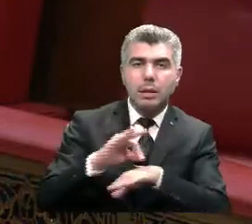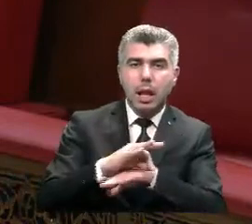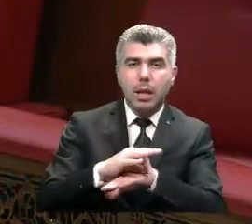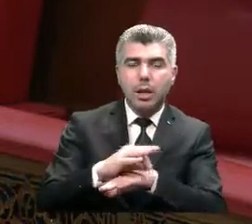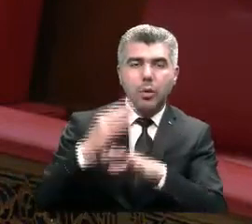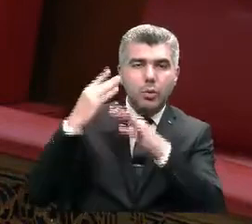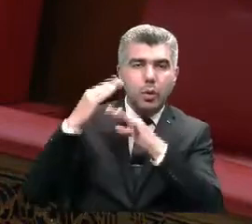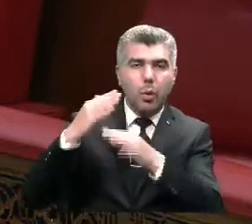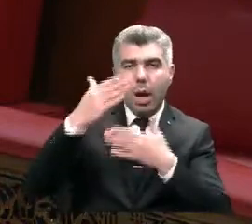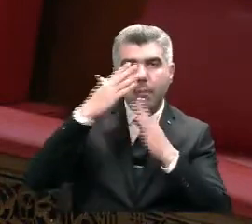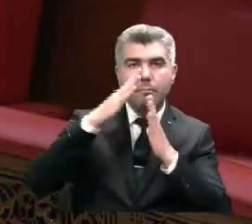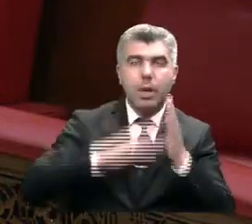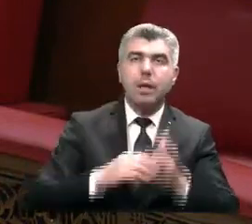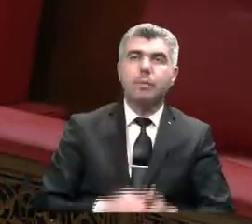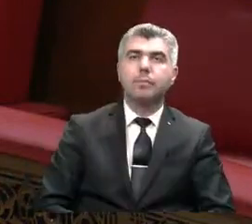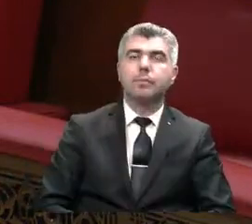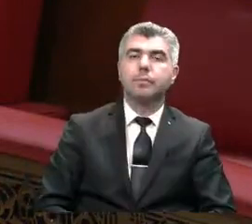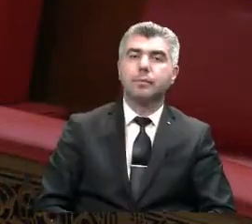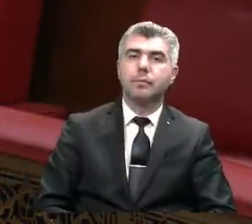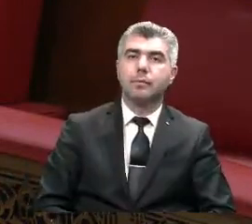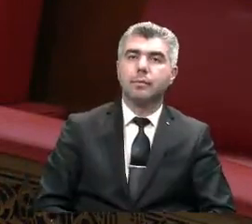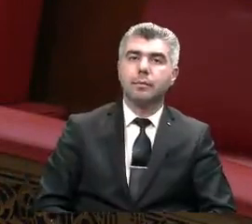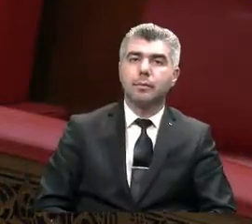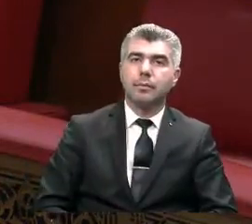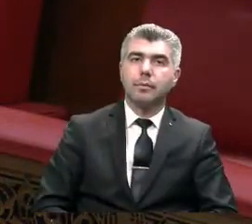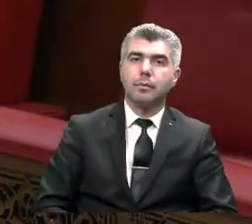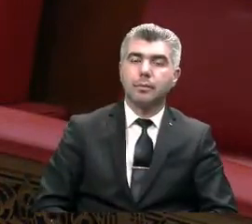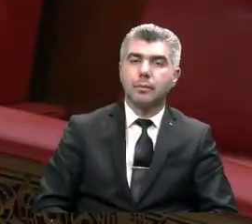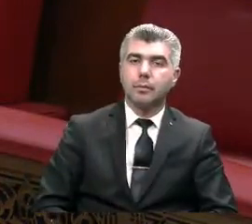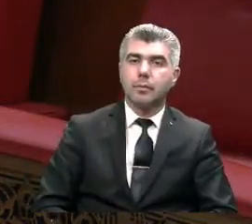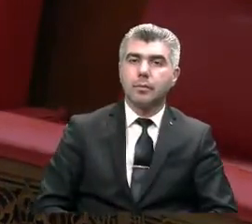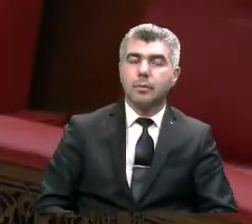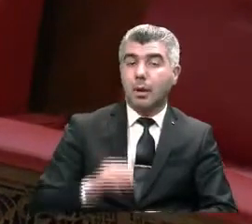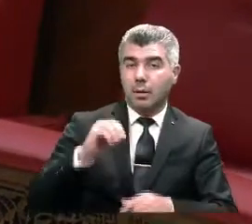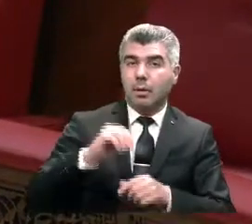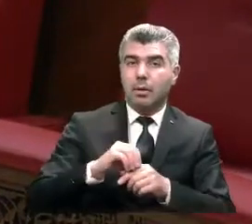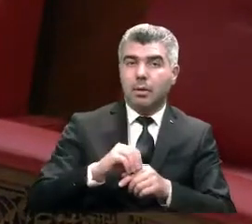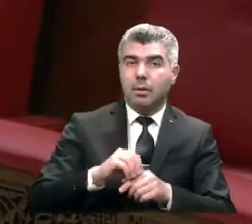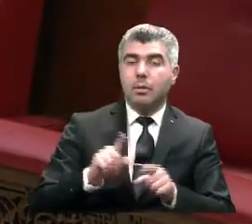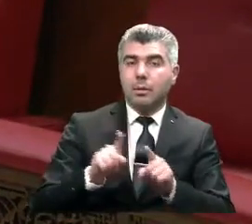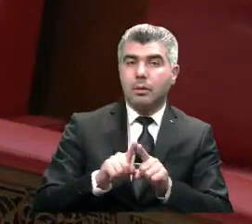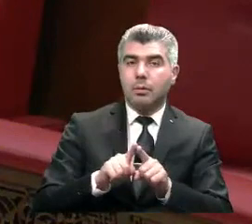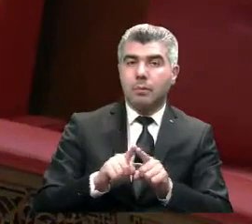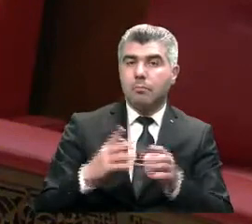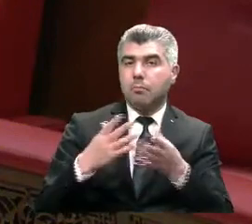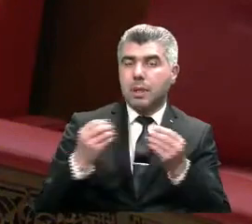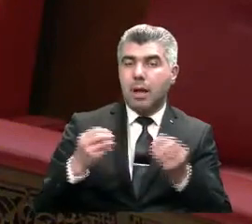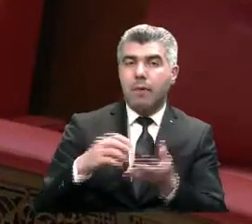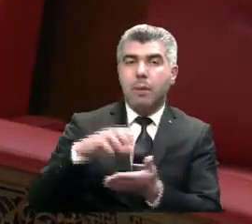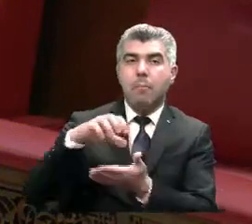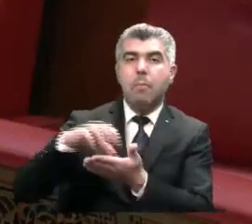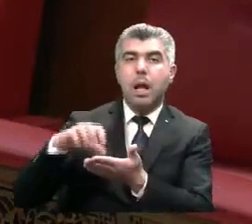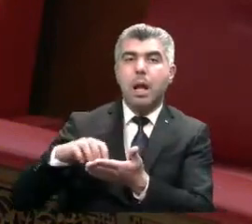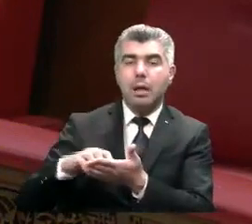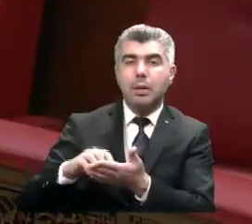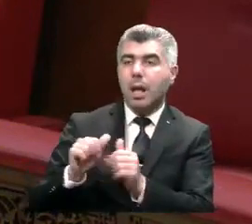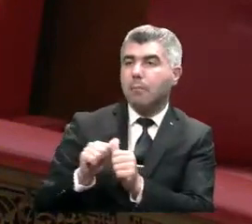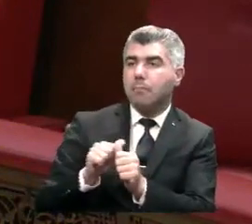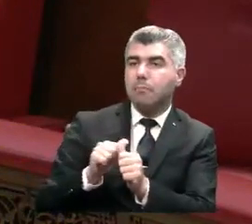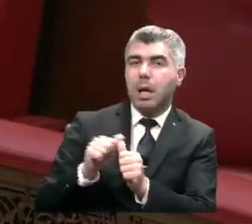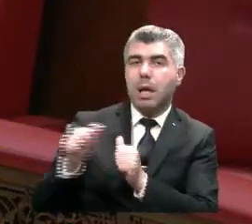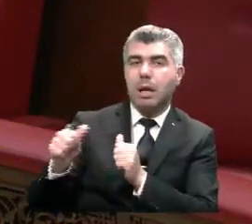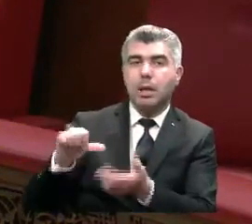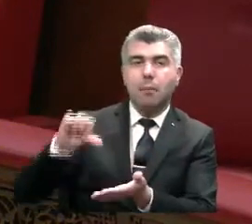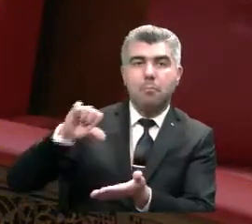للمملكه و يعني يقدر ايضا يساهم في فك العزله عن بعض المناطق اللي هي بعيده من